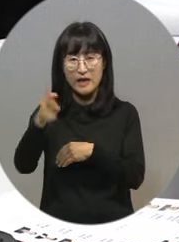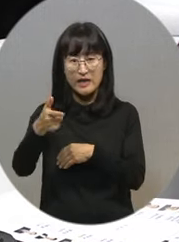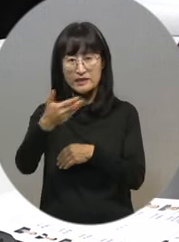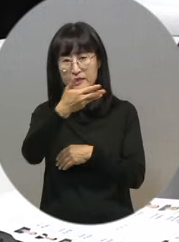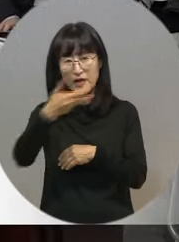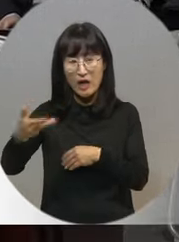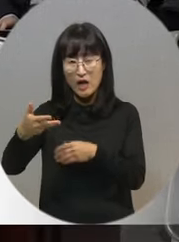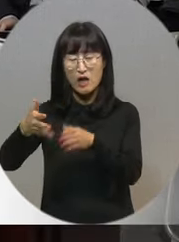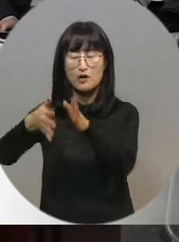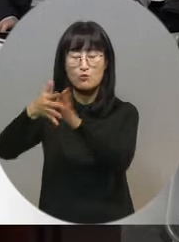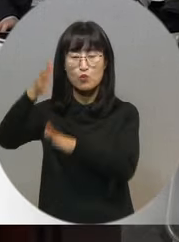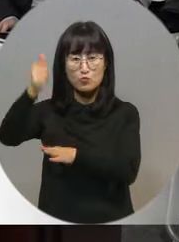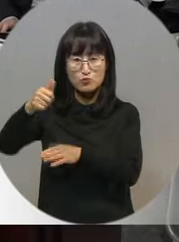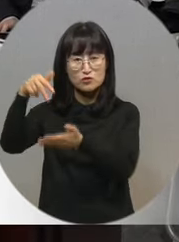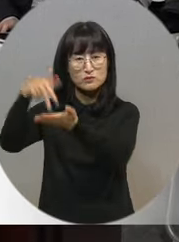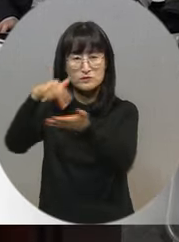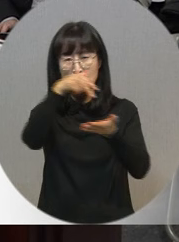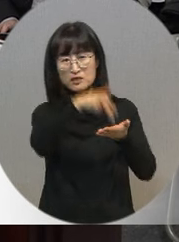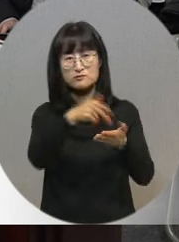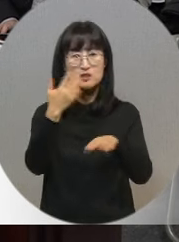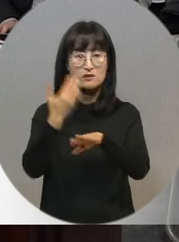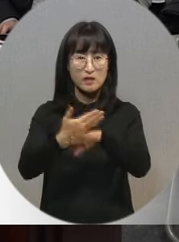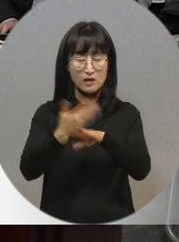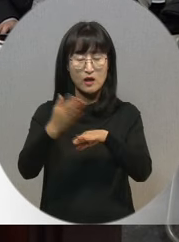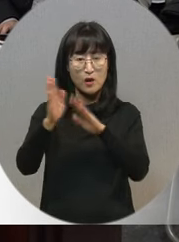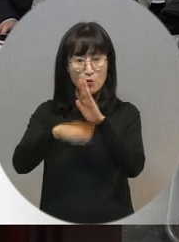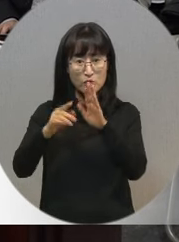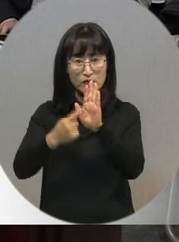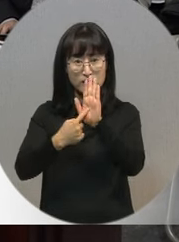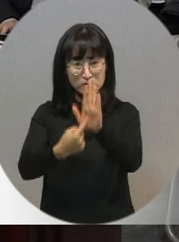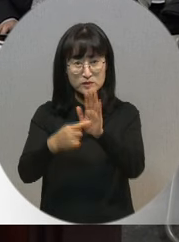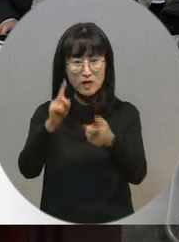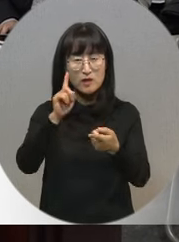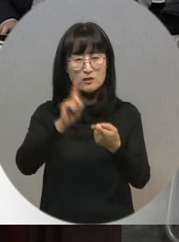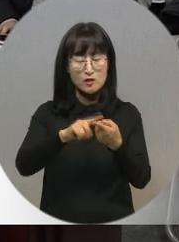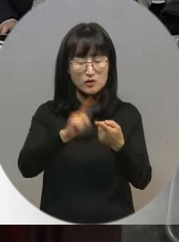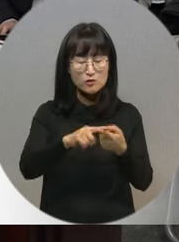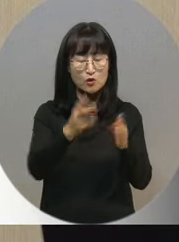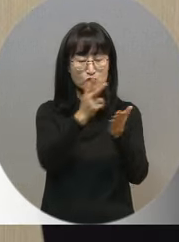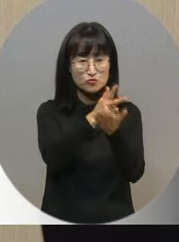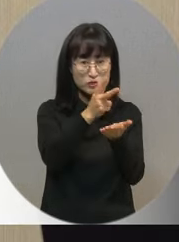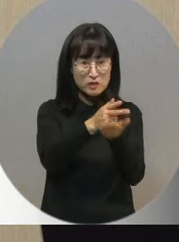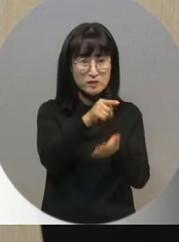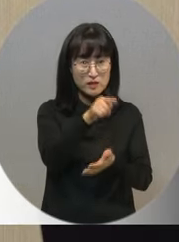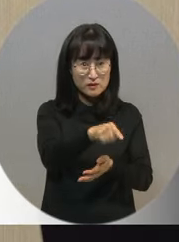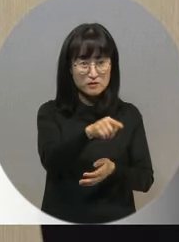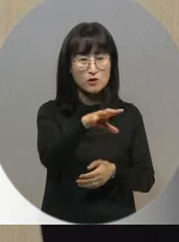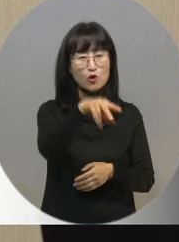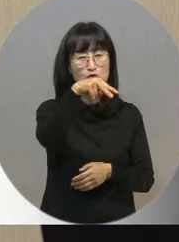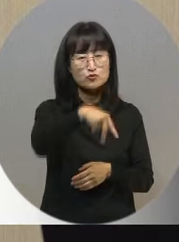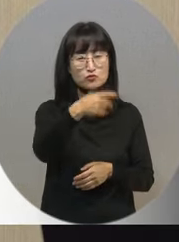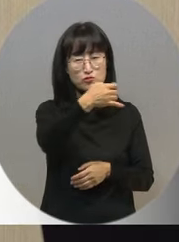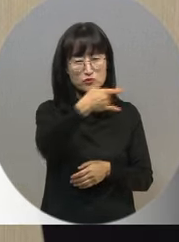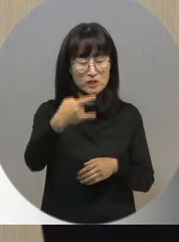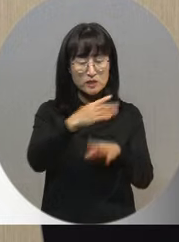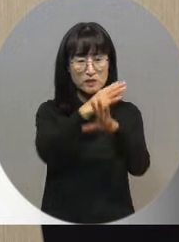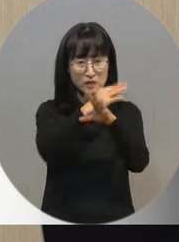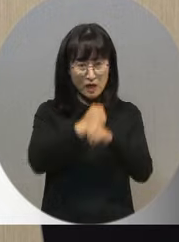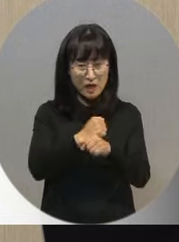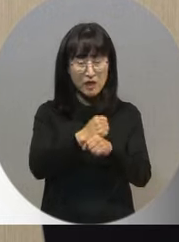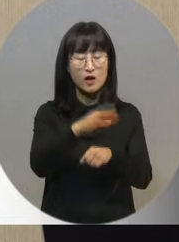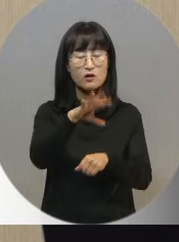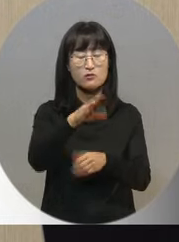고치의 측은 공입 전부터 장비 관 선구 수의계약을 요구한